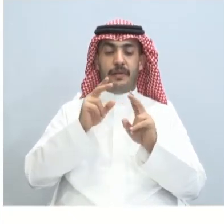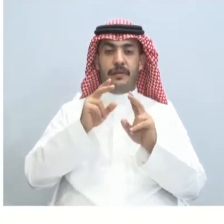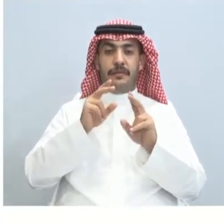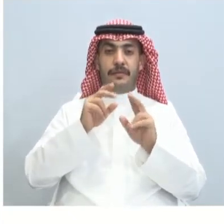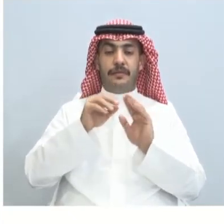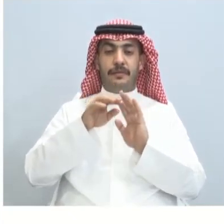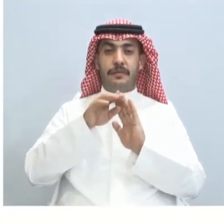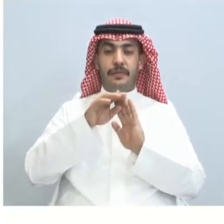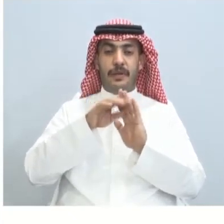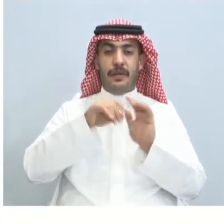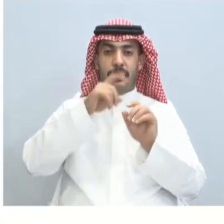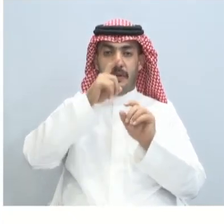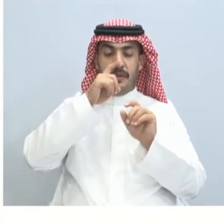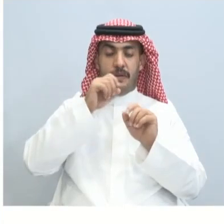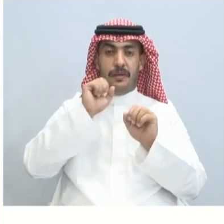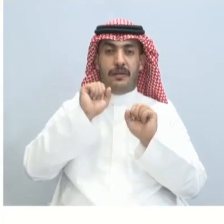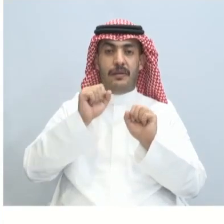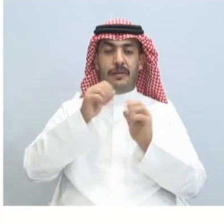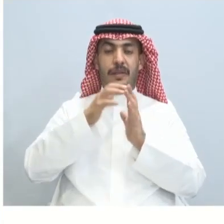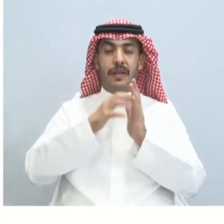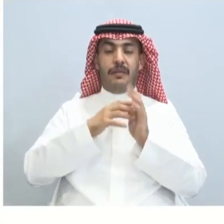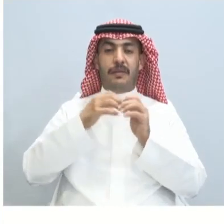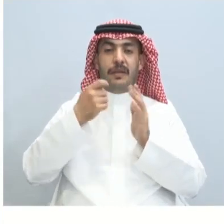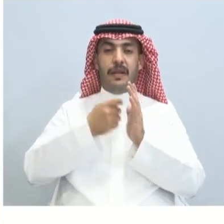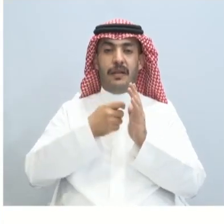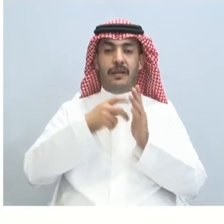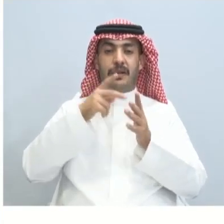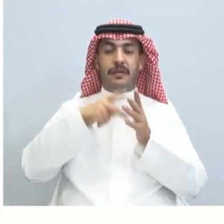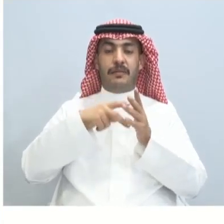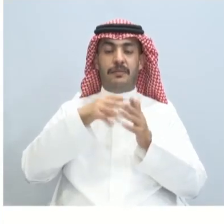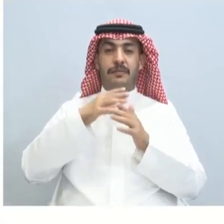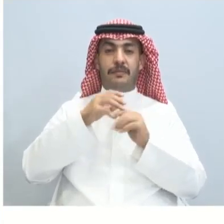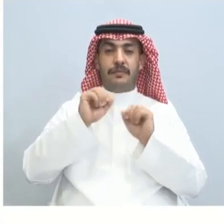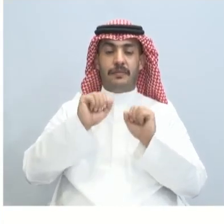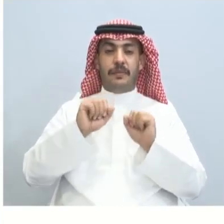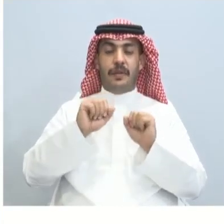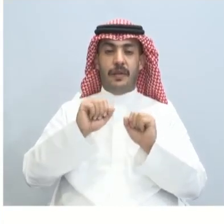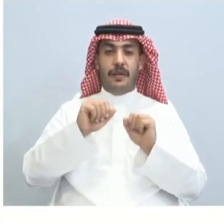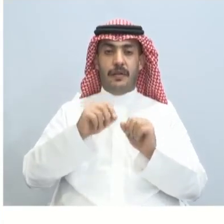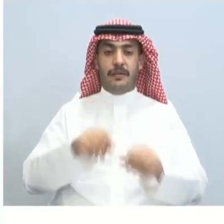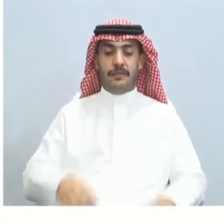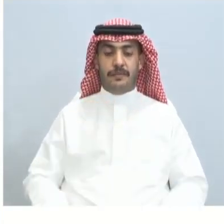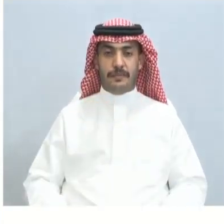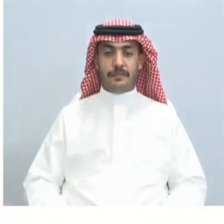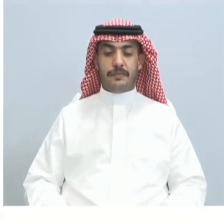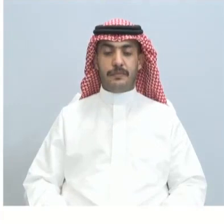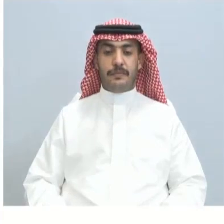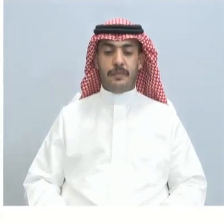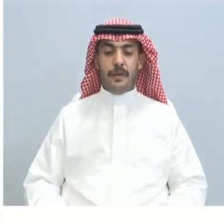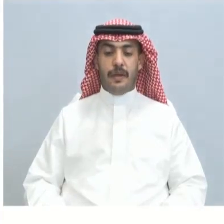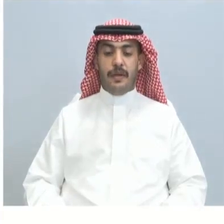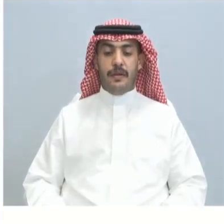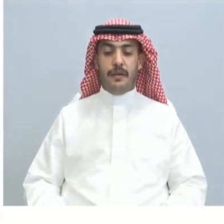وبالتالي لابد ان تراعي خطابات او الكتابه الرسميه حينما تكتب للجهات الرسميه